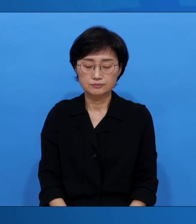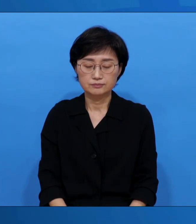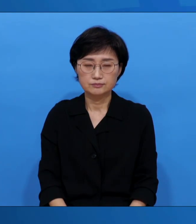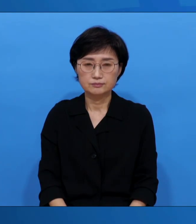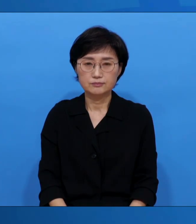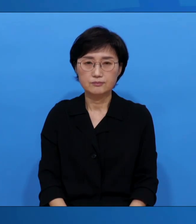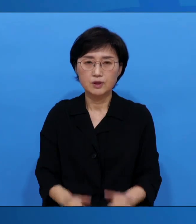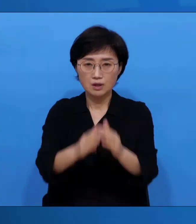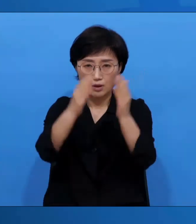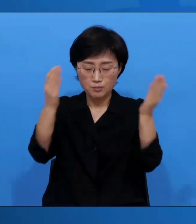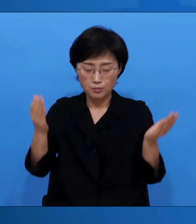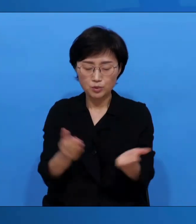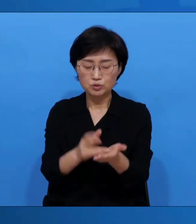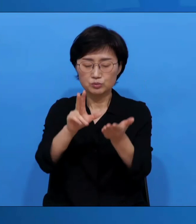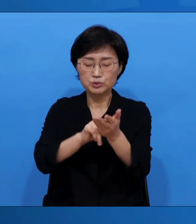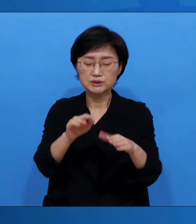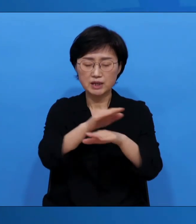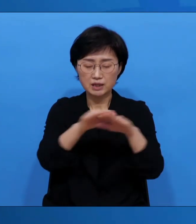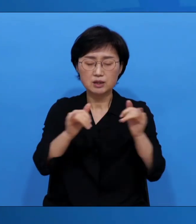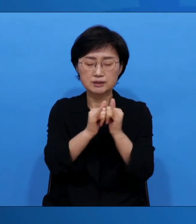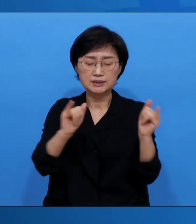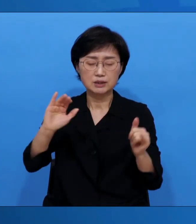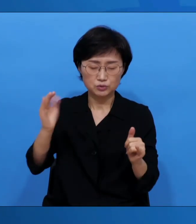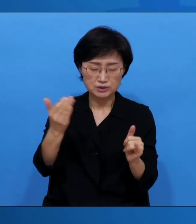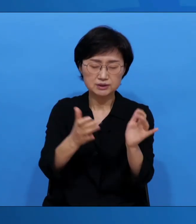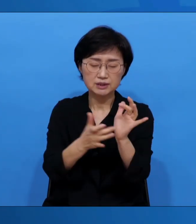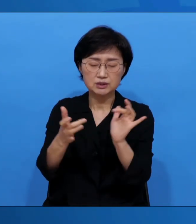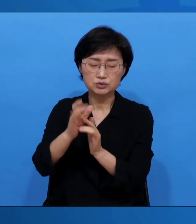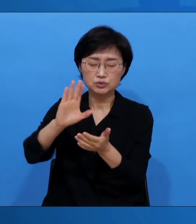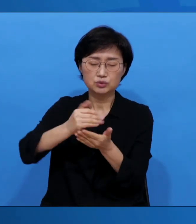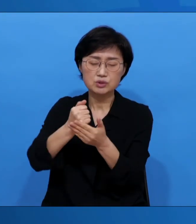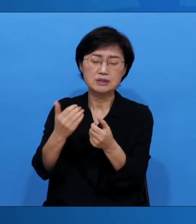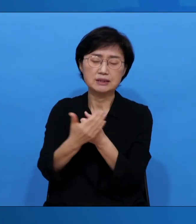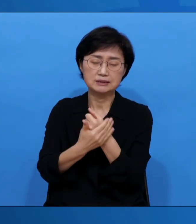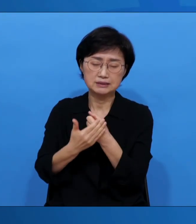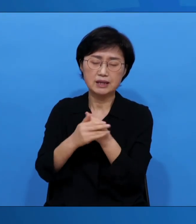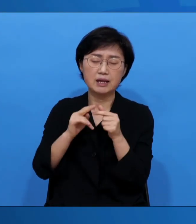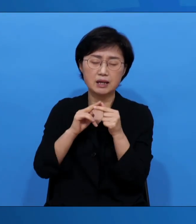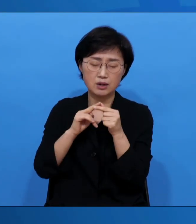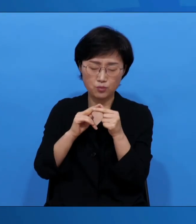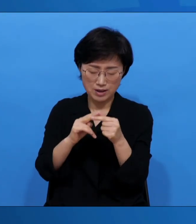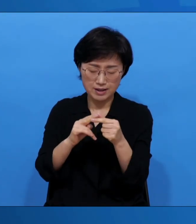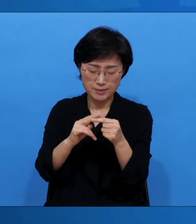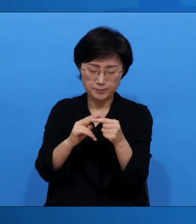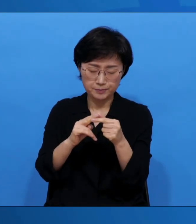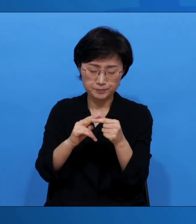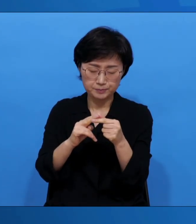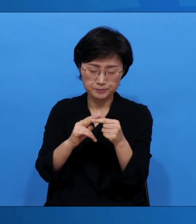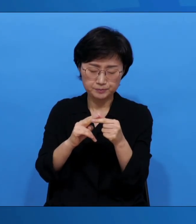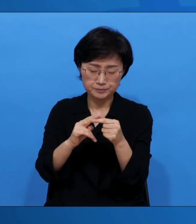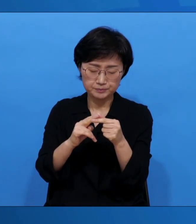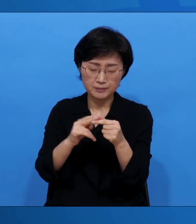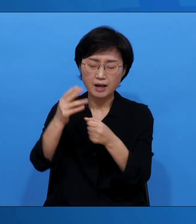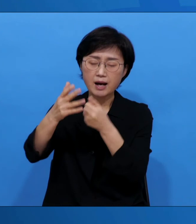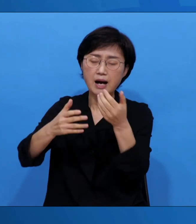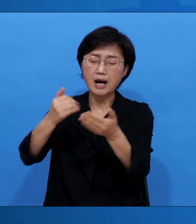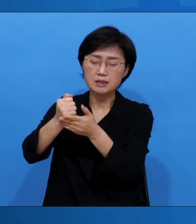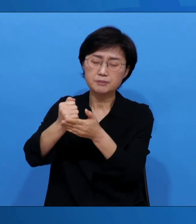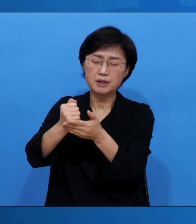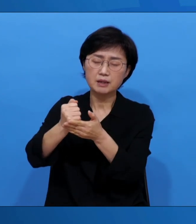모든 문제 해결자이신 예수 그리스도의 은혜와 Now by the grace of our Lord Jesus Christ, who is the answer to all problems,